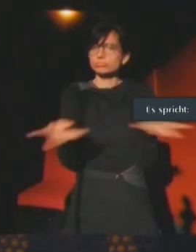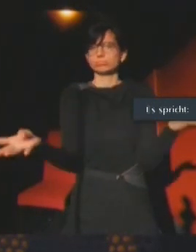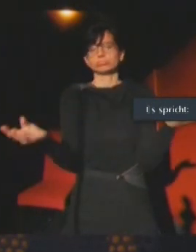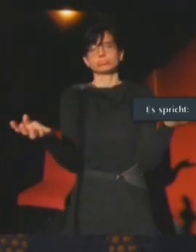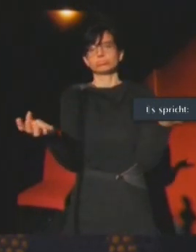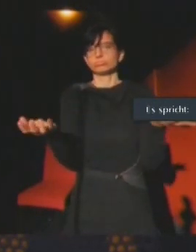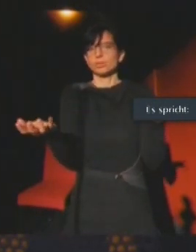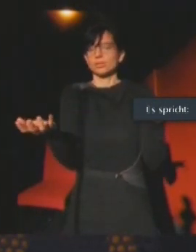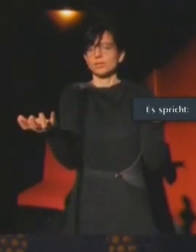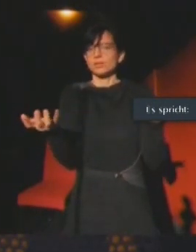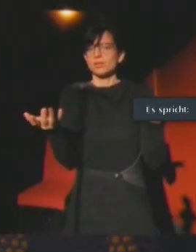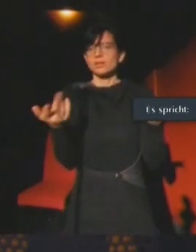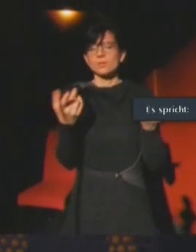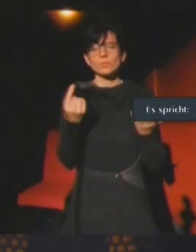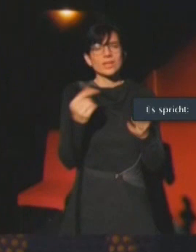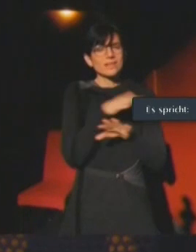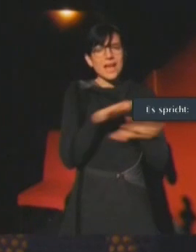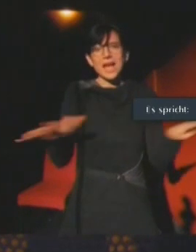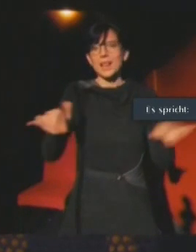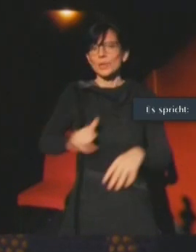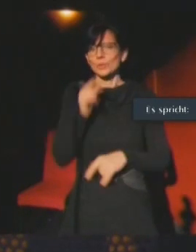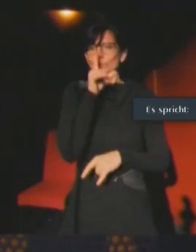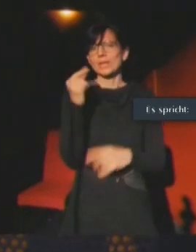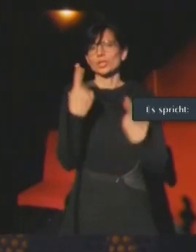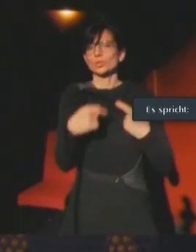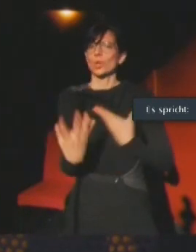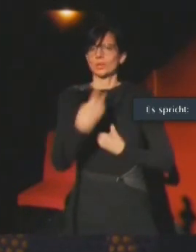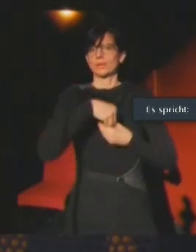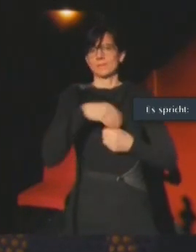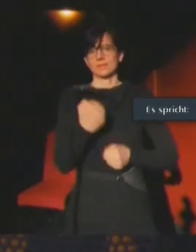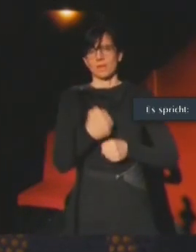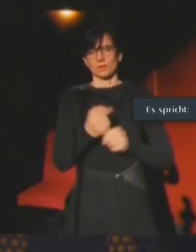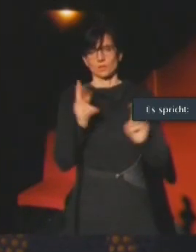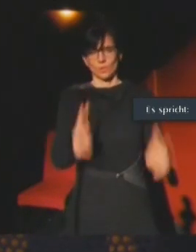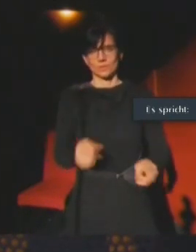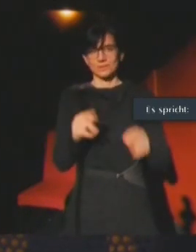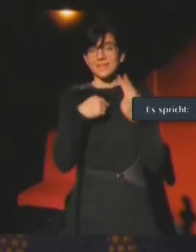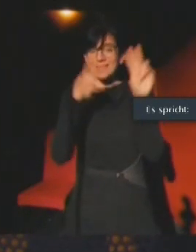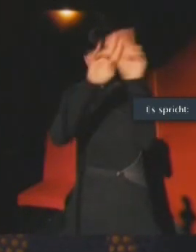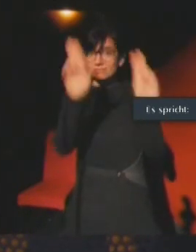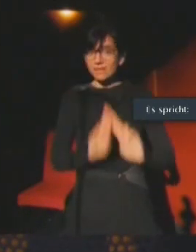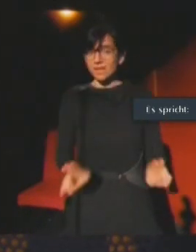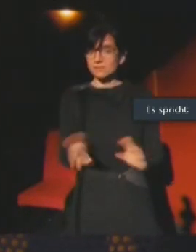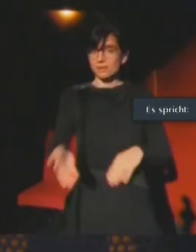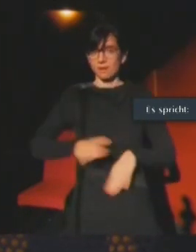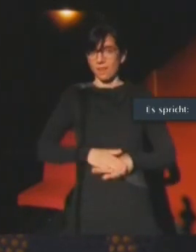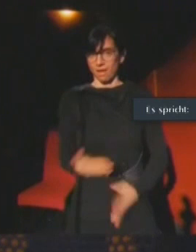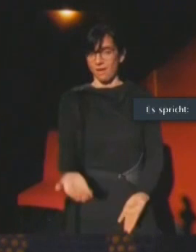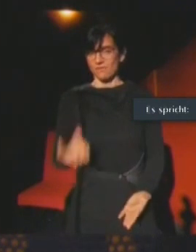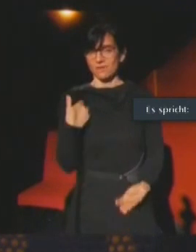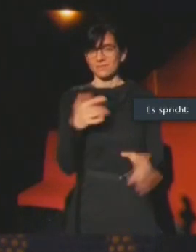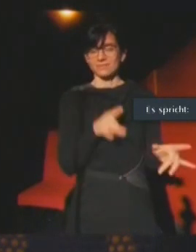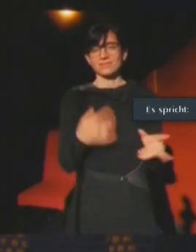in die großen Anteile der jungen Menschen erreichen soll. Das Programm wird internationaler, das heißt, es gibt